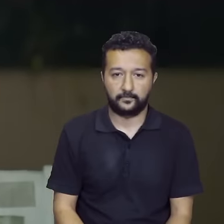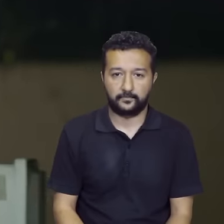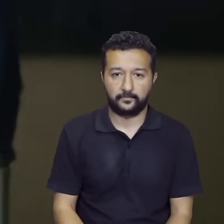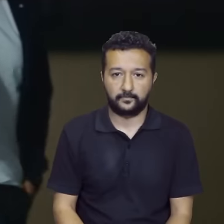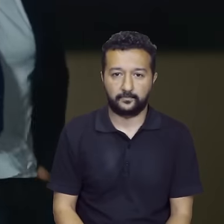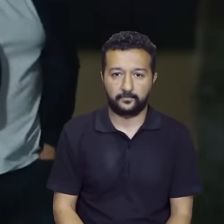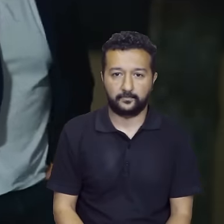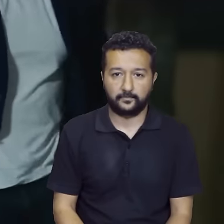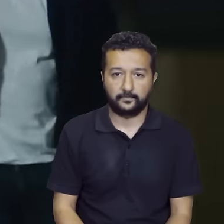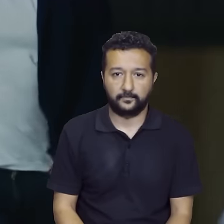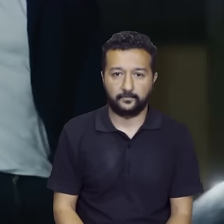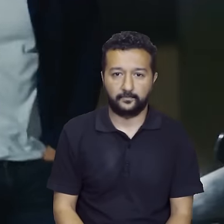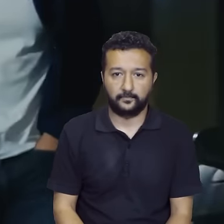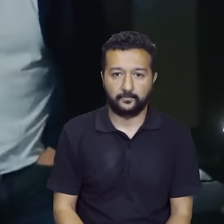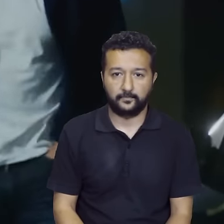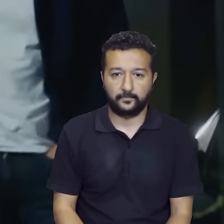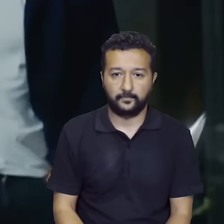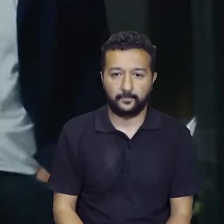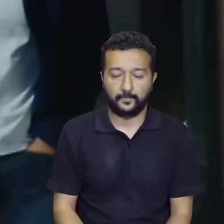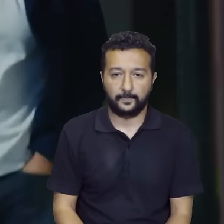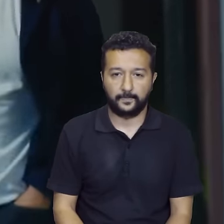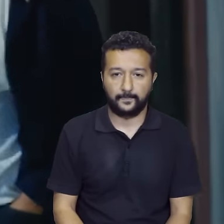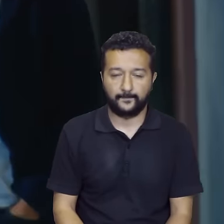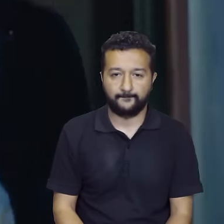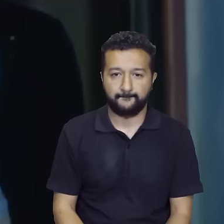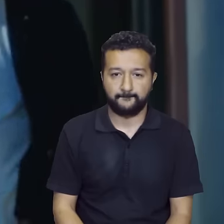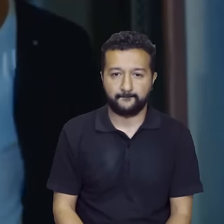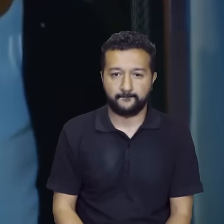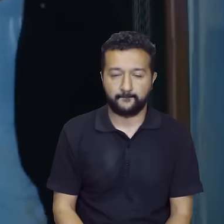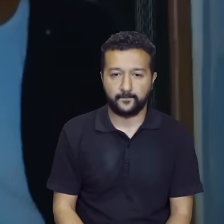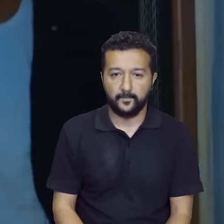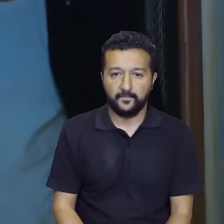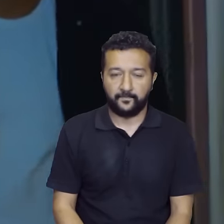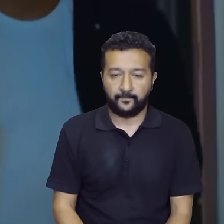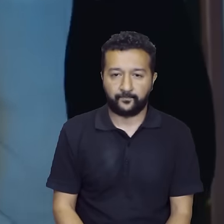Tarık elleri cebinde, köşeyi döndü. Hafif bir sırıtmayla karanlıkta yürüyor.